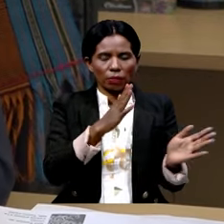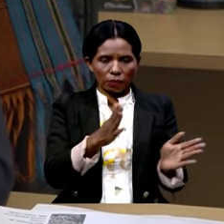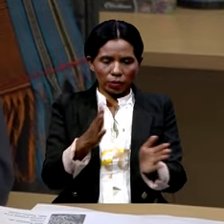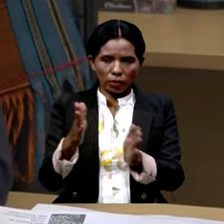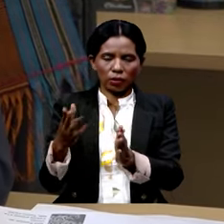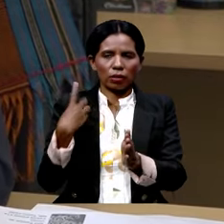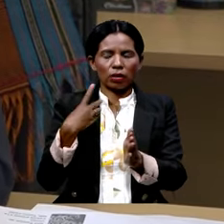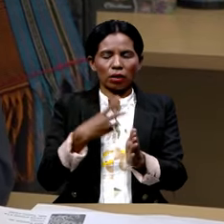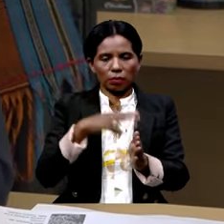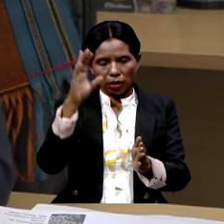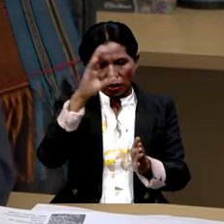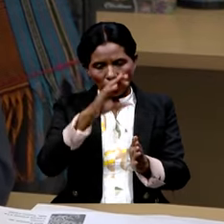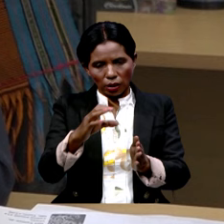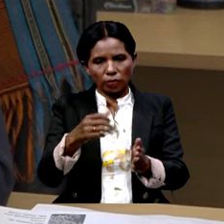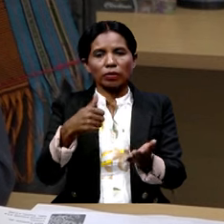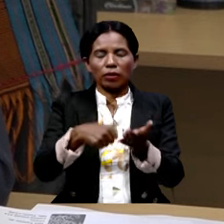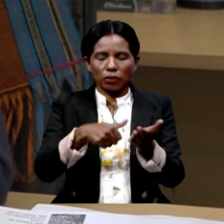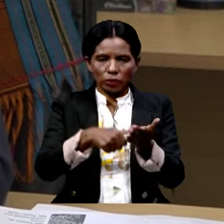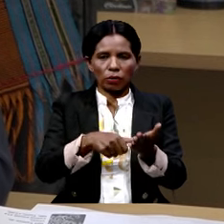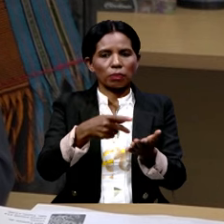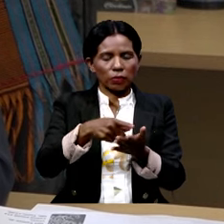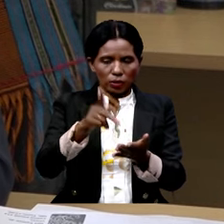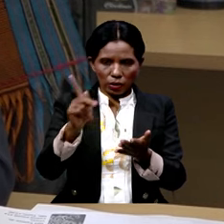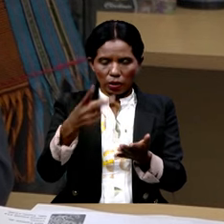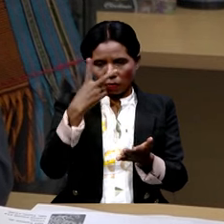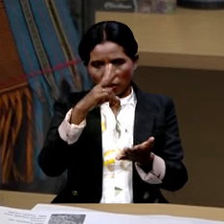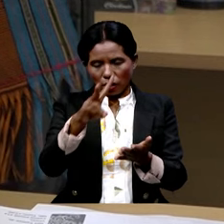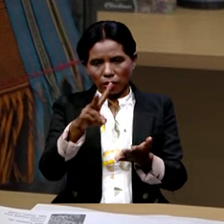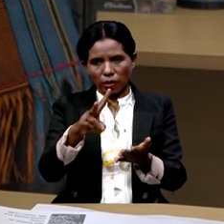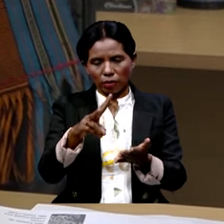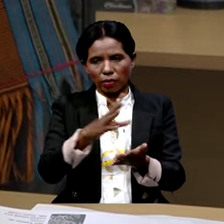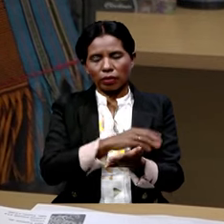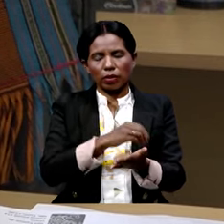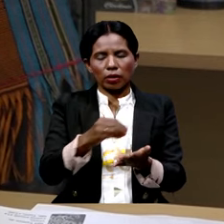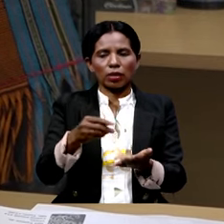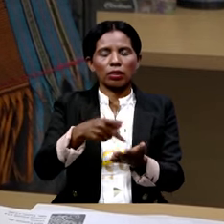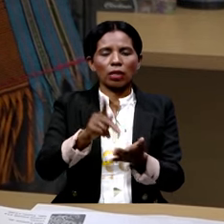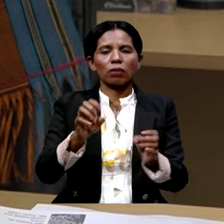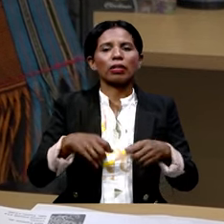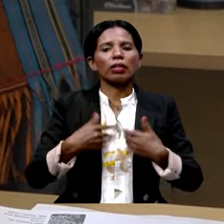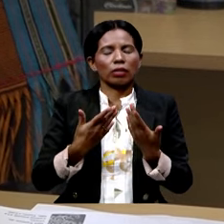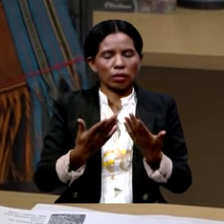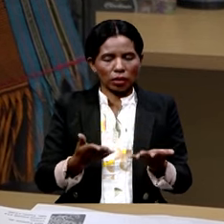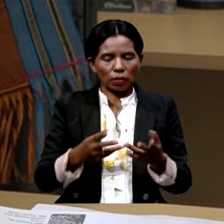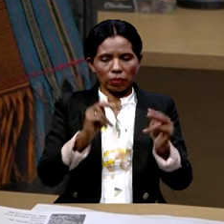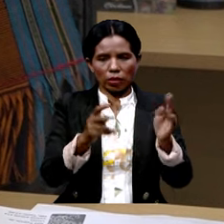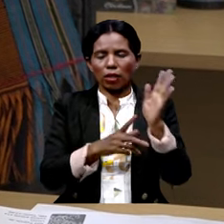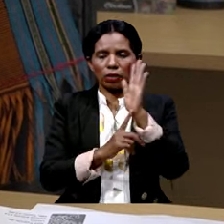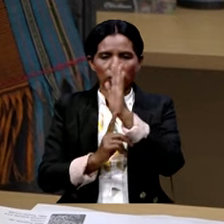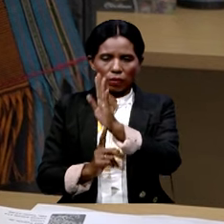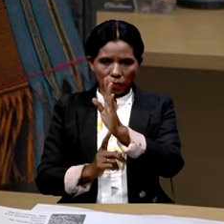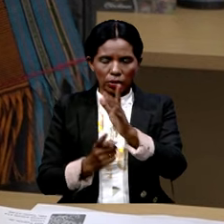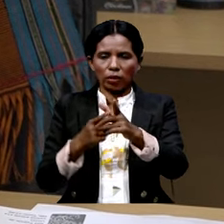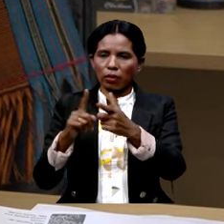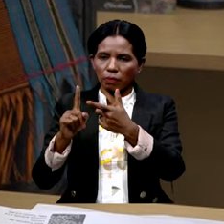amai ambil verifikasi yang boleh cerai mai hutu, ambil verifikasi hutu, amai halu be, ni ni kos tu ni hira, amai am proses hatu balite, dia balite hatu apa